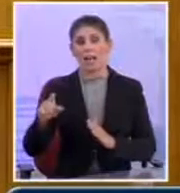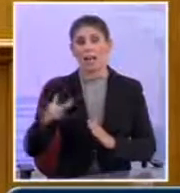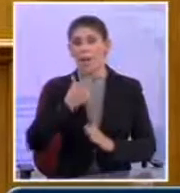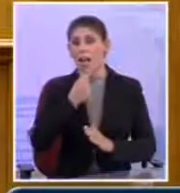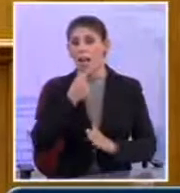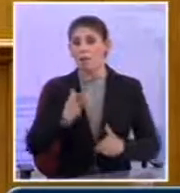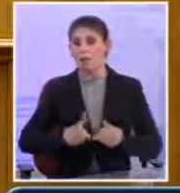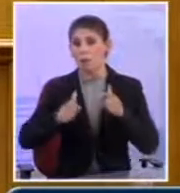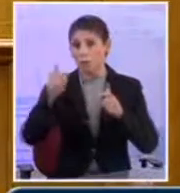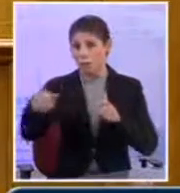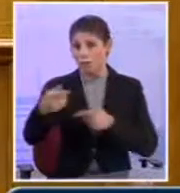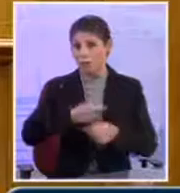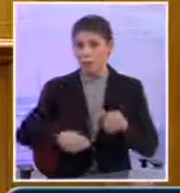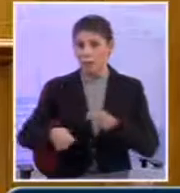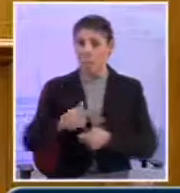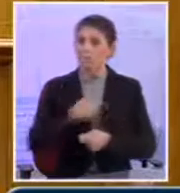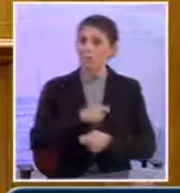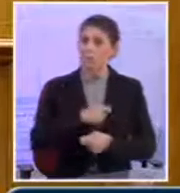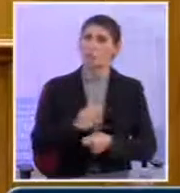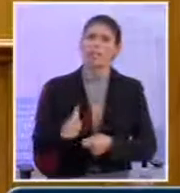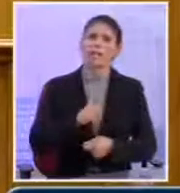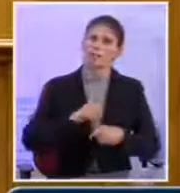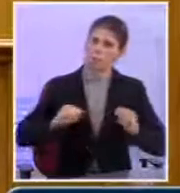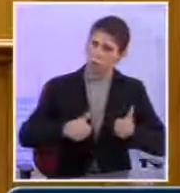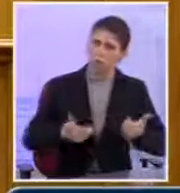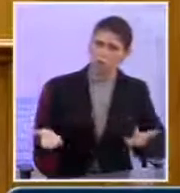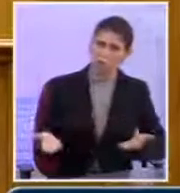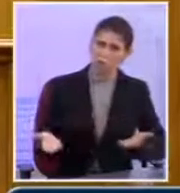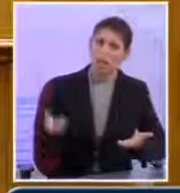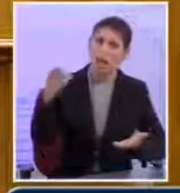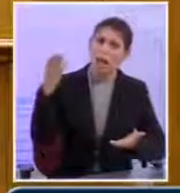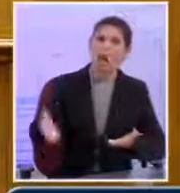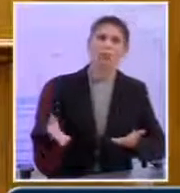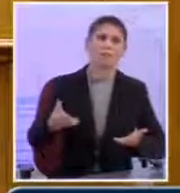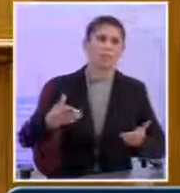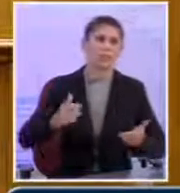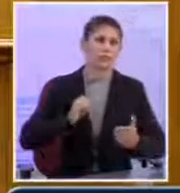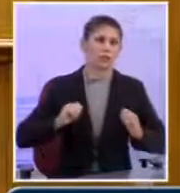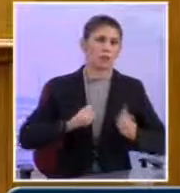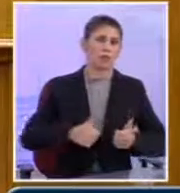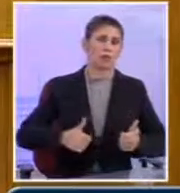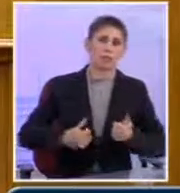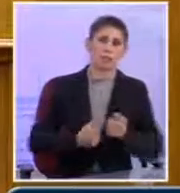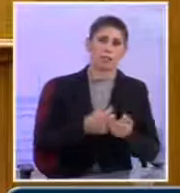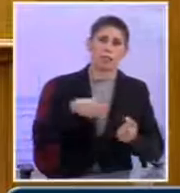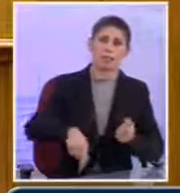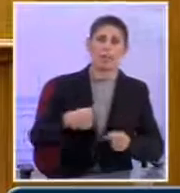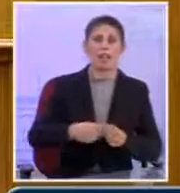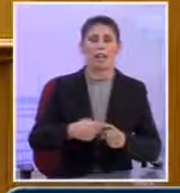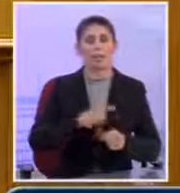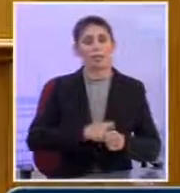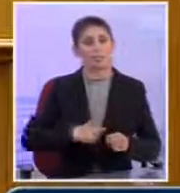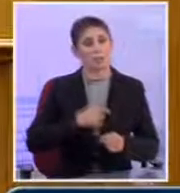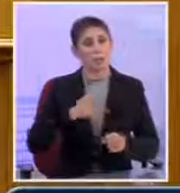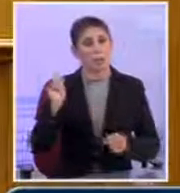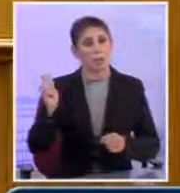επιχείρηση θεωρείται ιδιωτική πρωτοβουλία. Αυτή την ιδιωτική πρωτοβουλία στηρίζαμε και στηρίζουμε στην Ελλάδα δυστυχώς